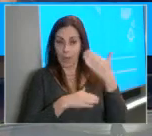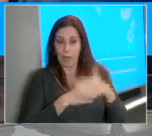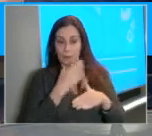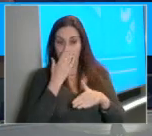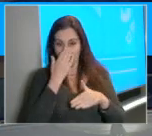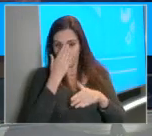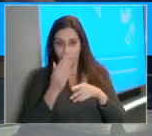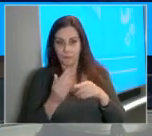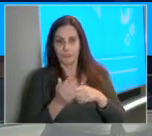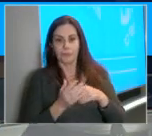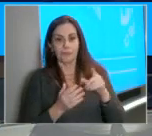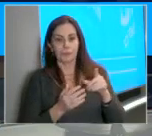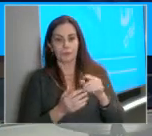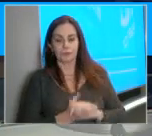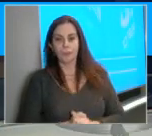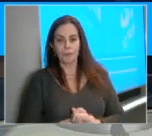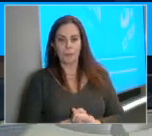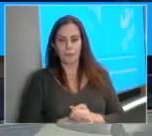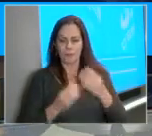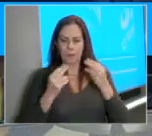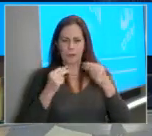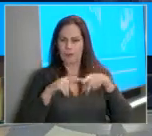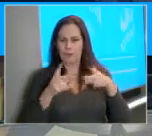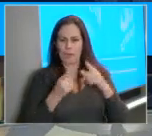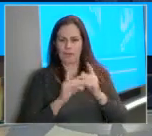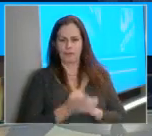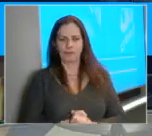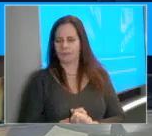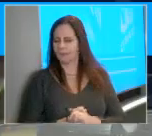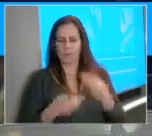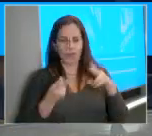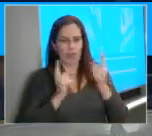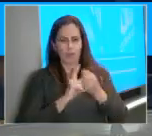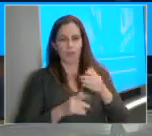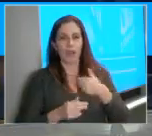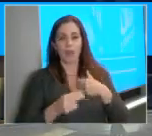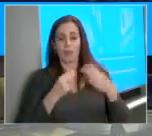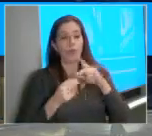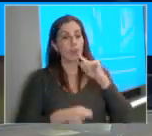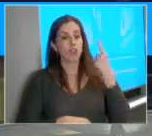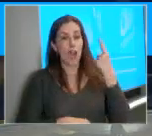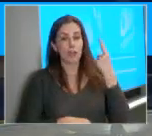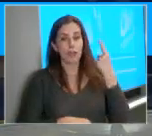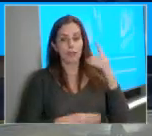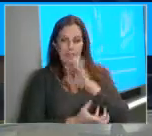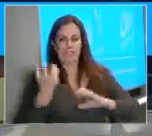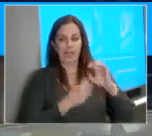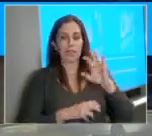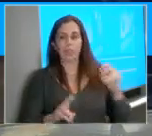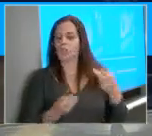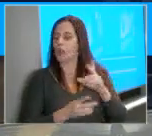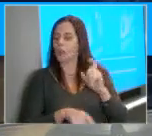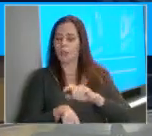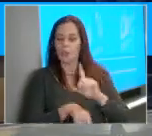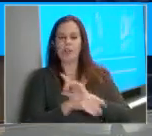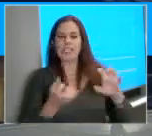האחרונה, היא הולכת ומועצמת, זה הדבר השני. רגע, הדבר השלישי, שנייה, הדבר השלישי והאחרון, אנחנו קרוב לשנה בסערה. אי אפשר